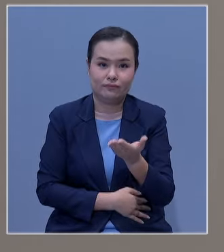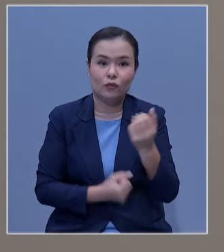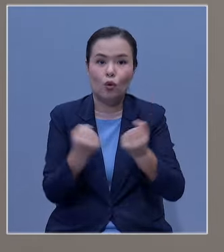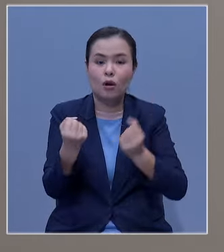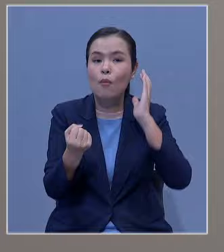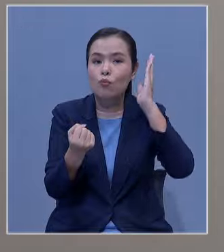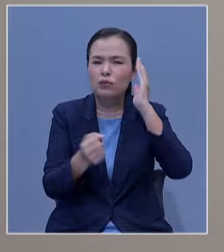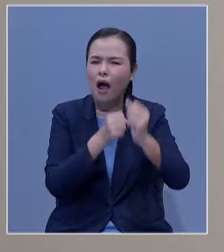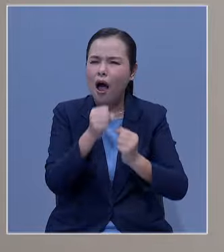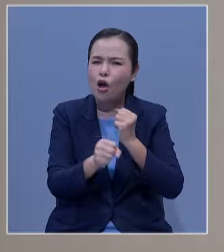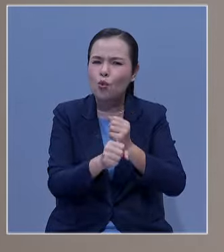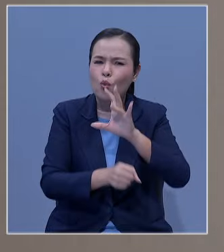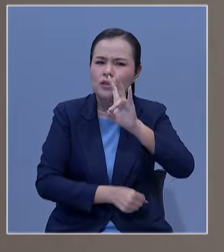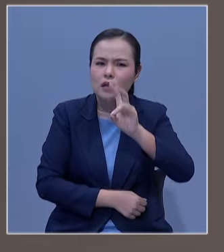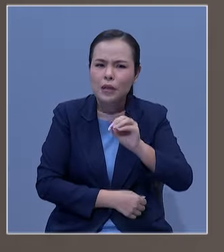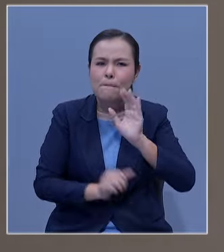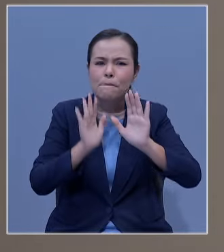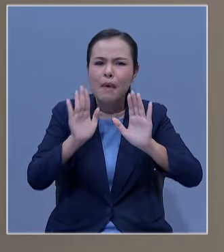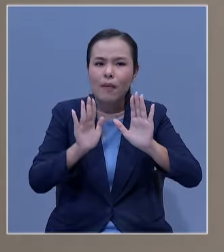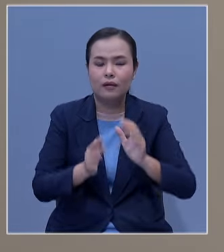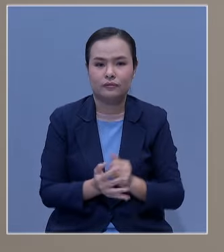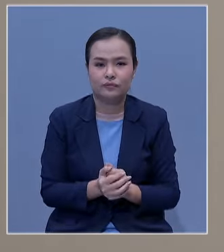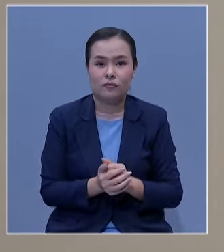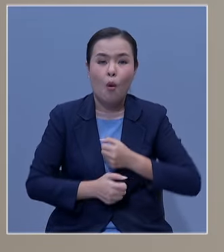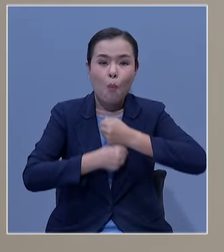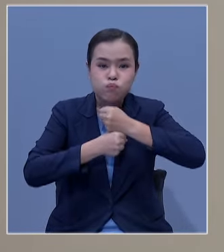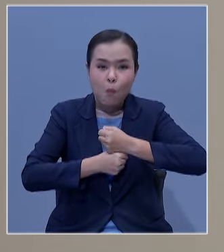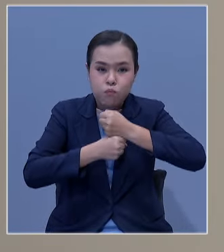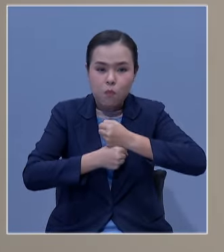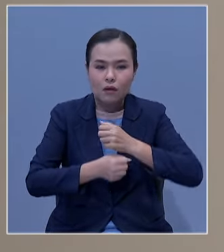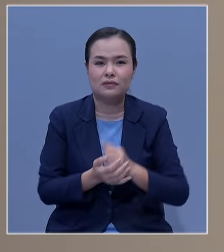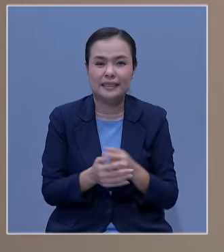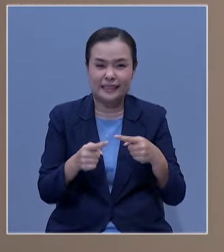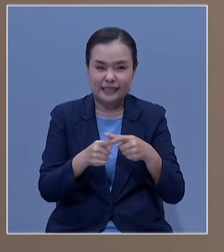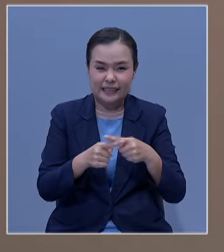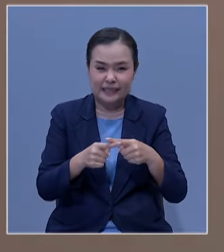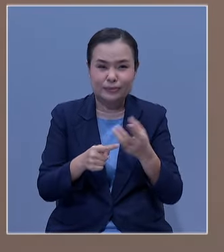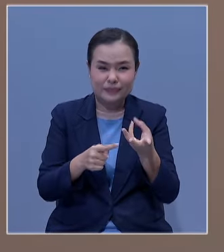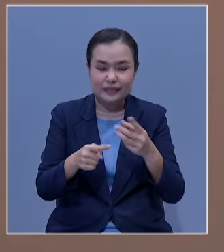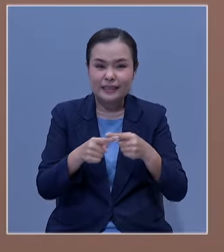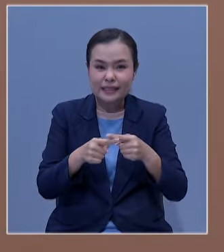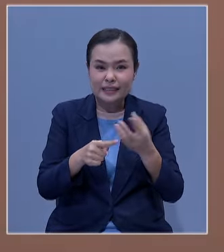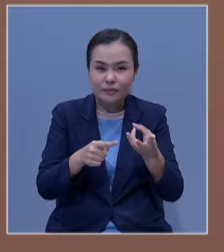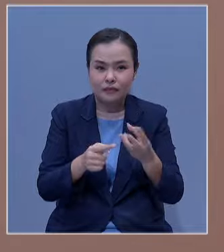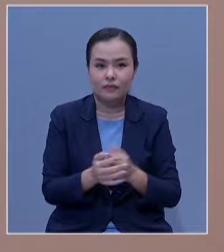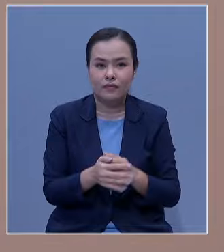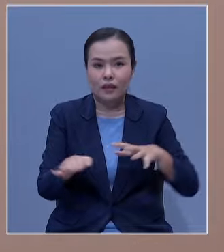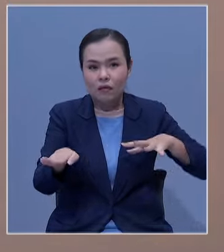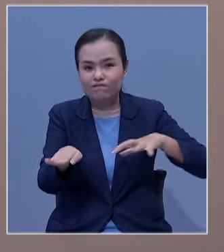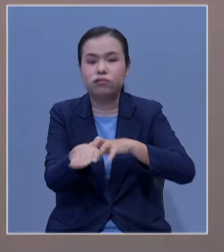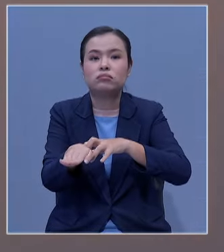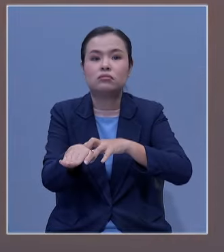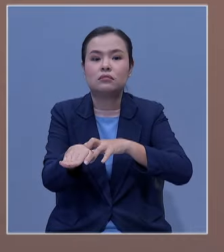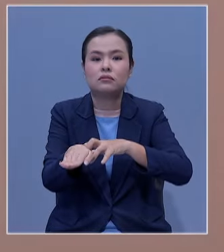เป็นผู้ชายอายุประมาณ70ปีสูงอายุแล้วนะได้รับบาดเจ็บเล็กน้อยเนื่องจากว่าตอนที่ชนเนี่ยมันชนแร